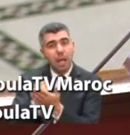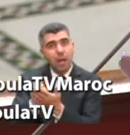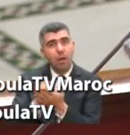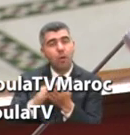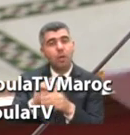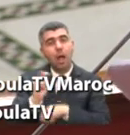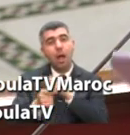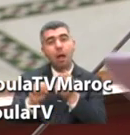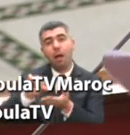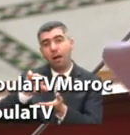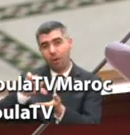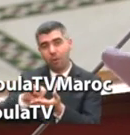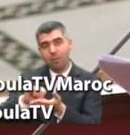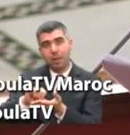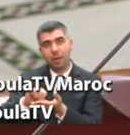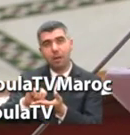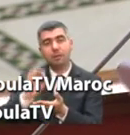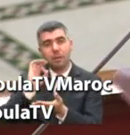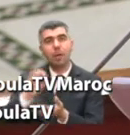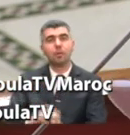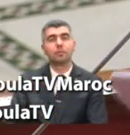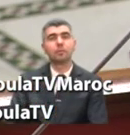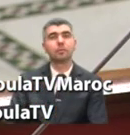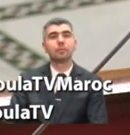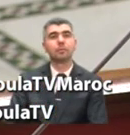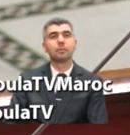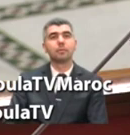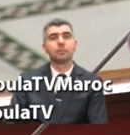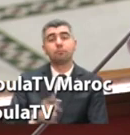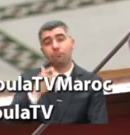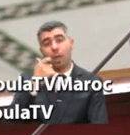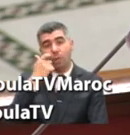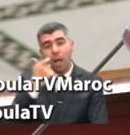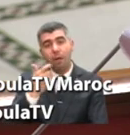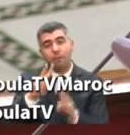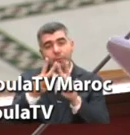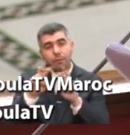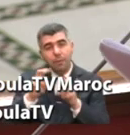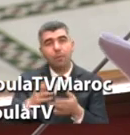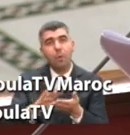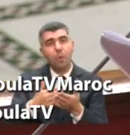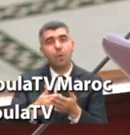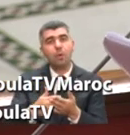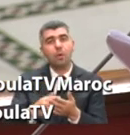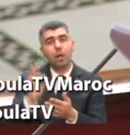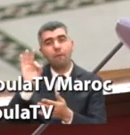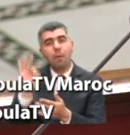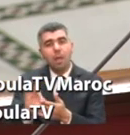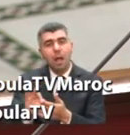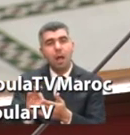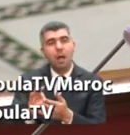داخل العالم القروي. كنشوفوا انتقلات نسب ديال تمدرس الفتيات ما